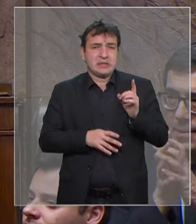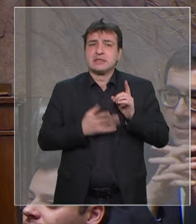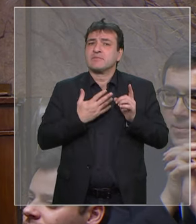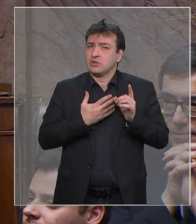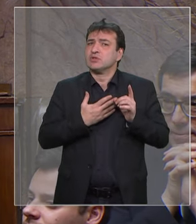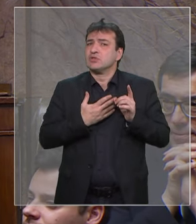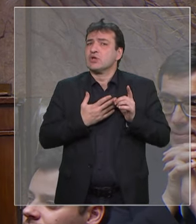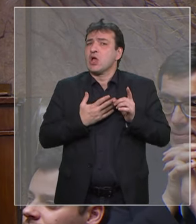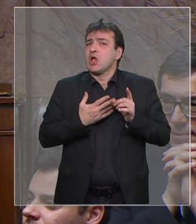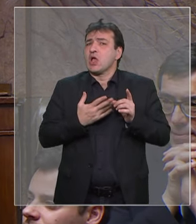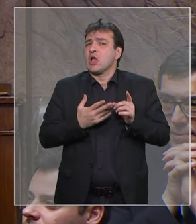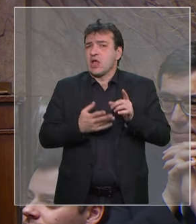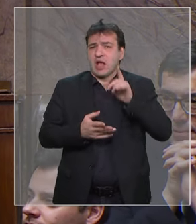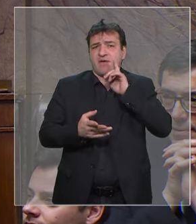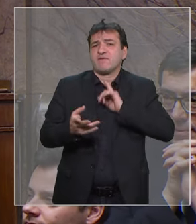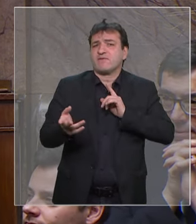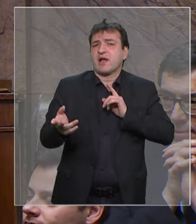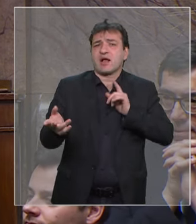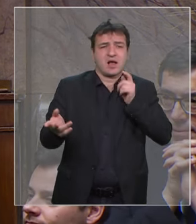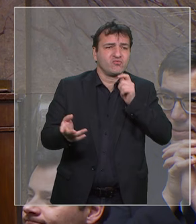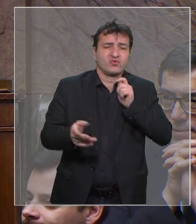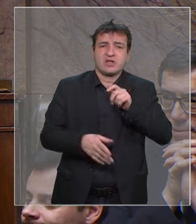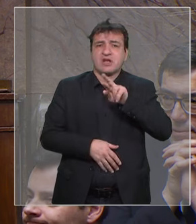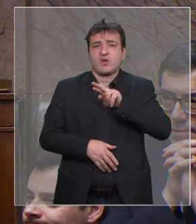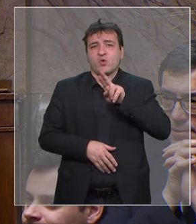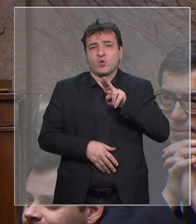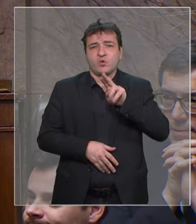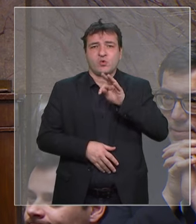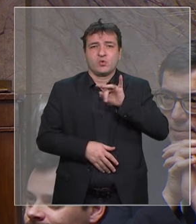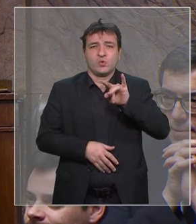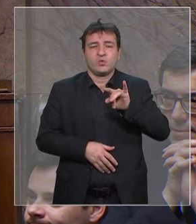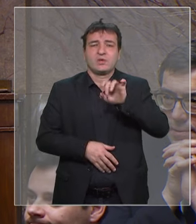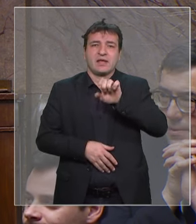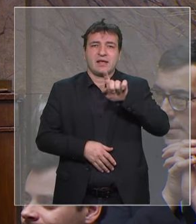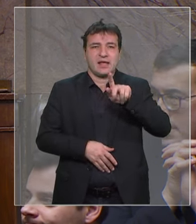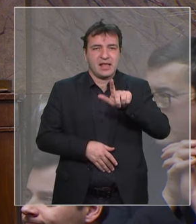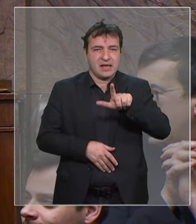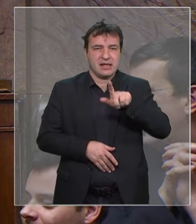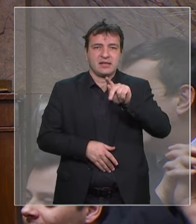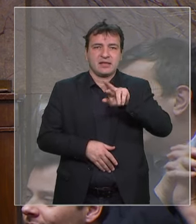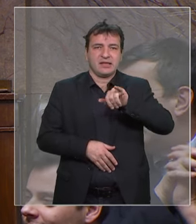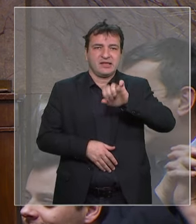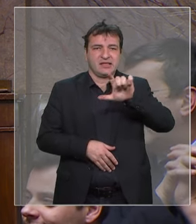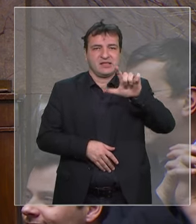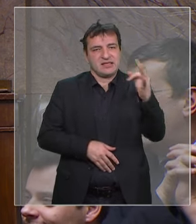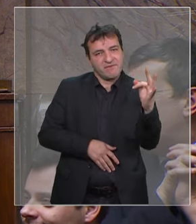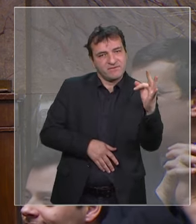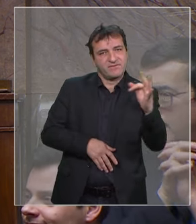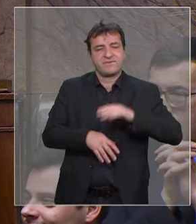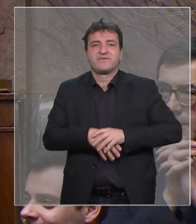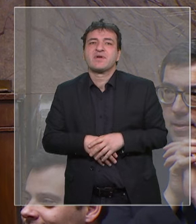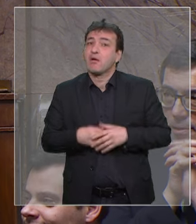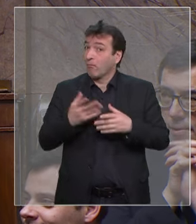tout simplement son métier de journaliste, soumettant à ces questions sans concession le député Bompard. Jean-Luc Mélenchon a